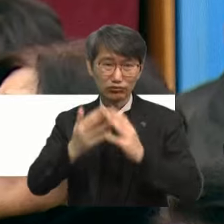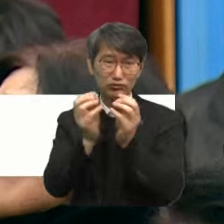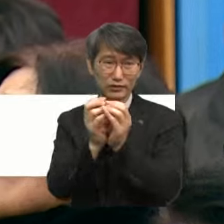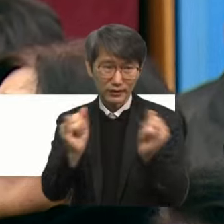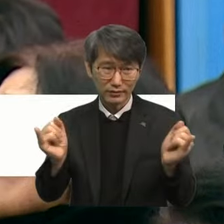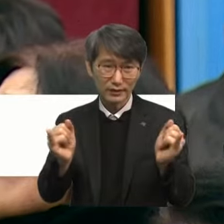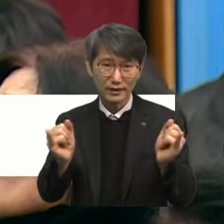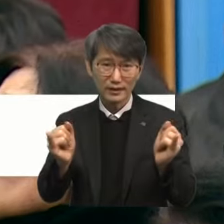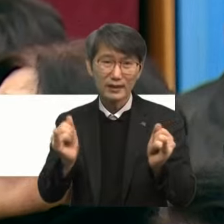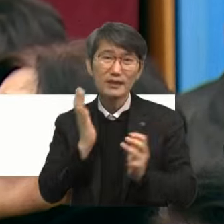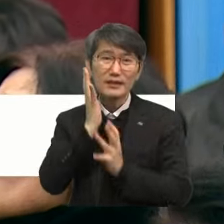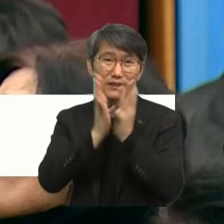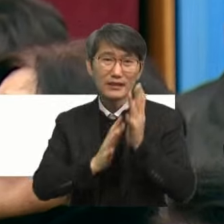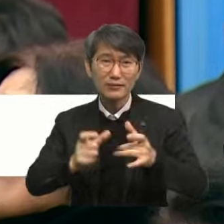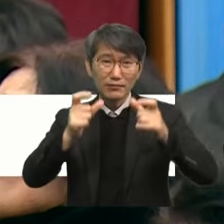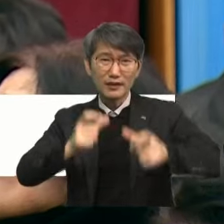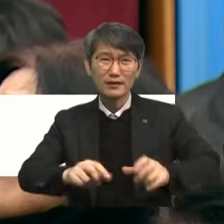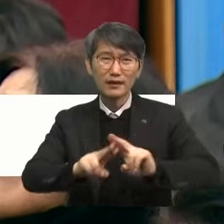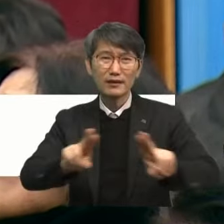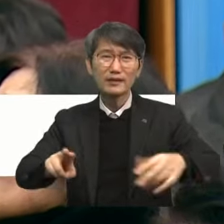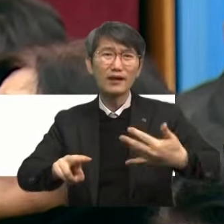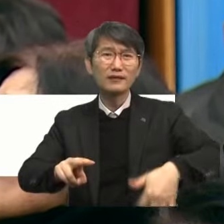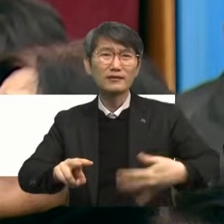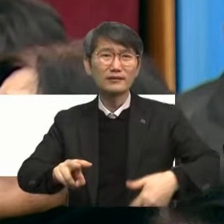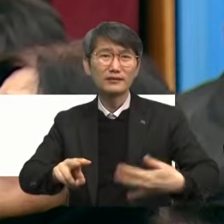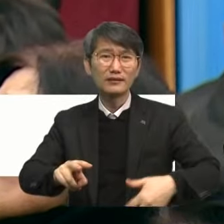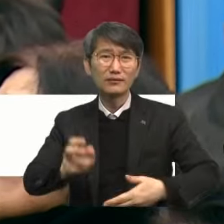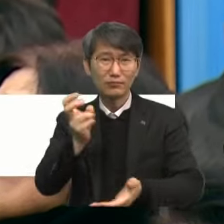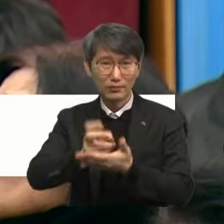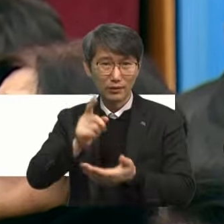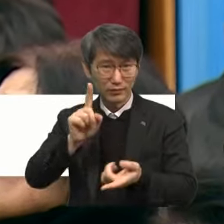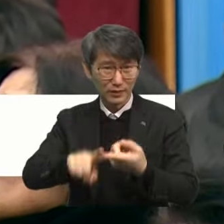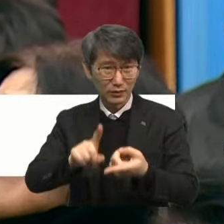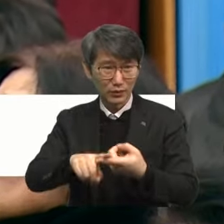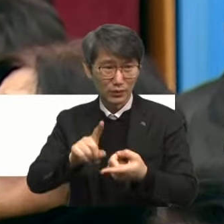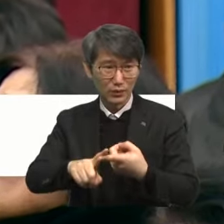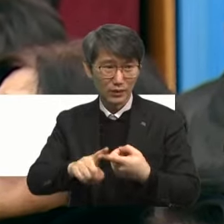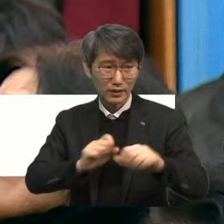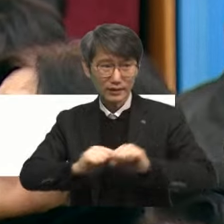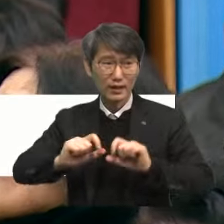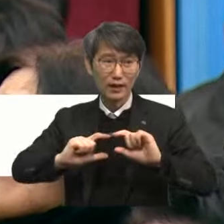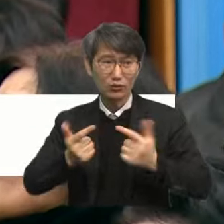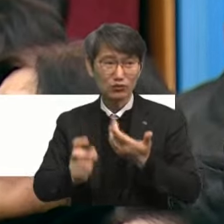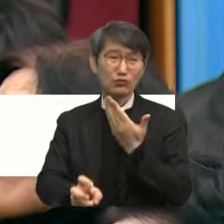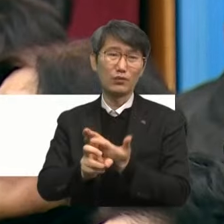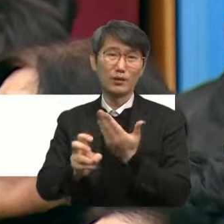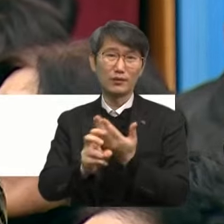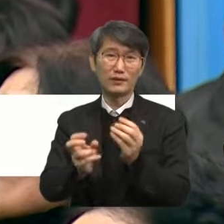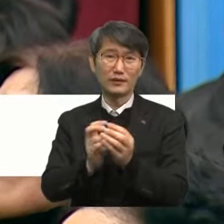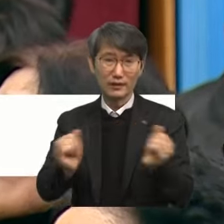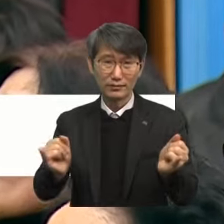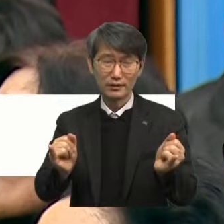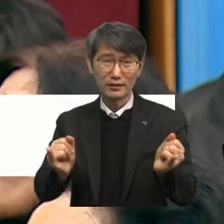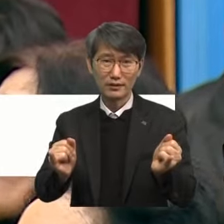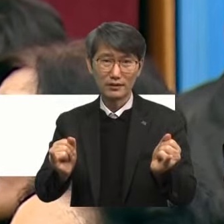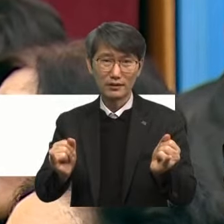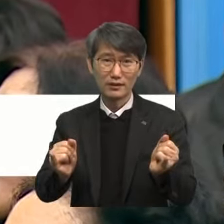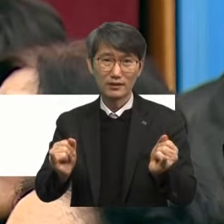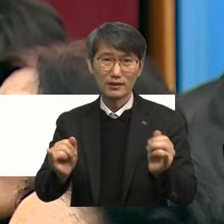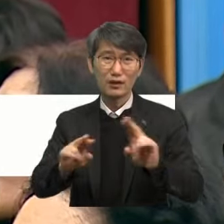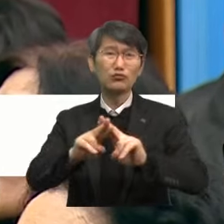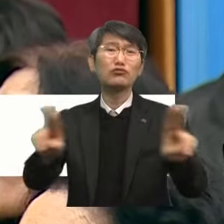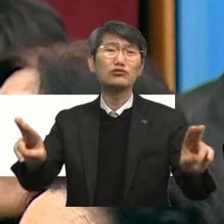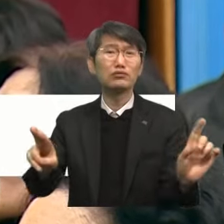사람들은 그린벨트가 일부가 안 풀렸고 법규대로 이행하지 않고 입업을 한 사람은 전체 평수가